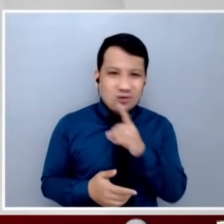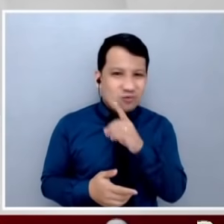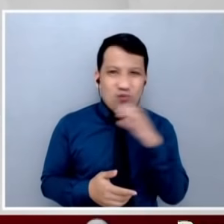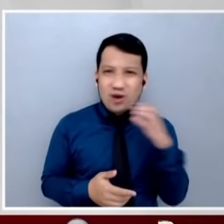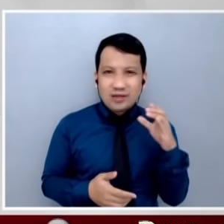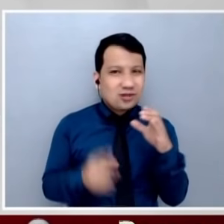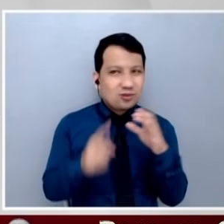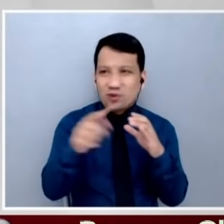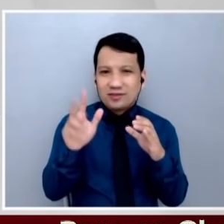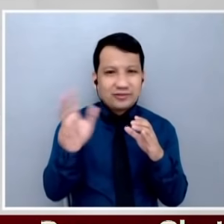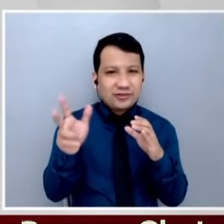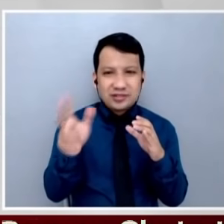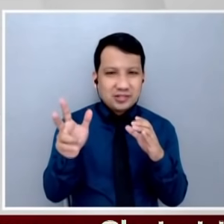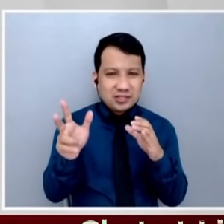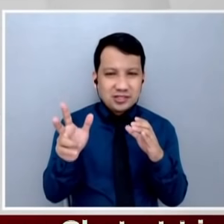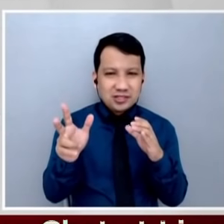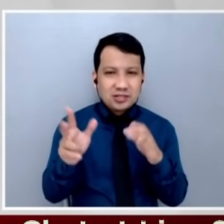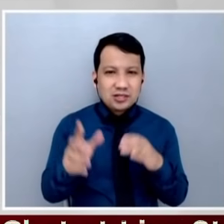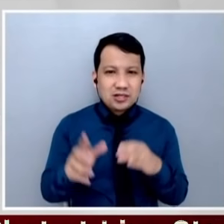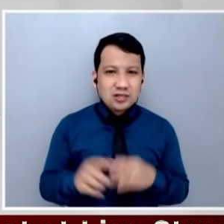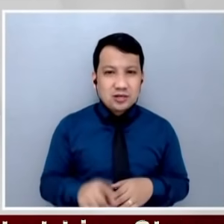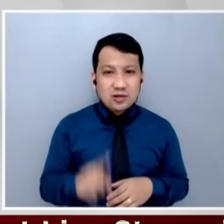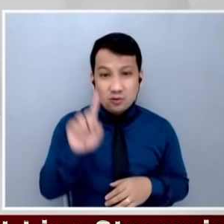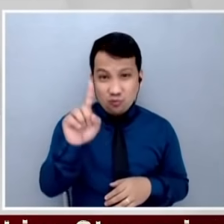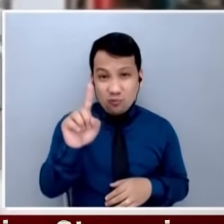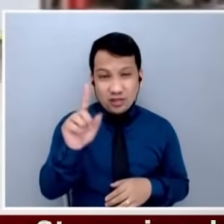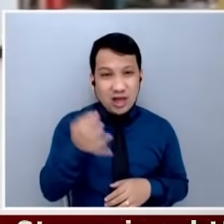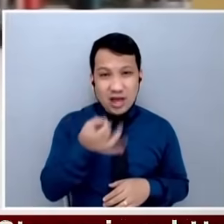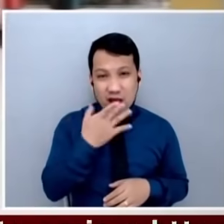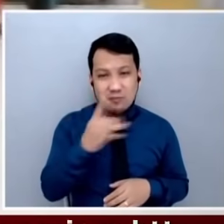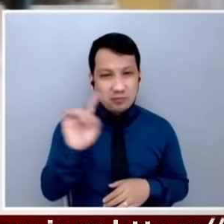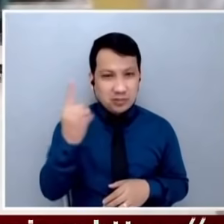to 130 pesos per pill.